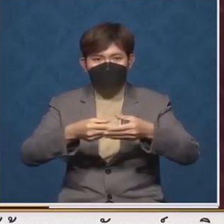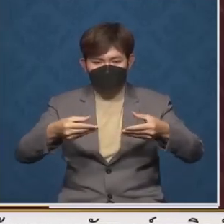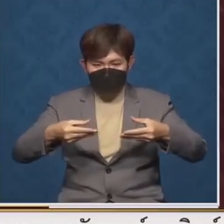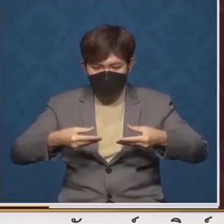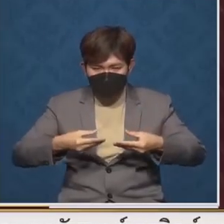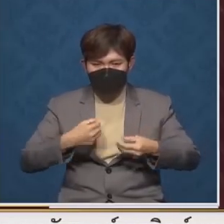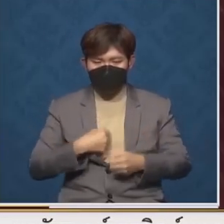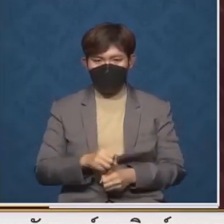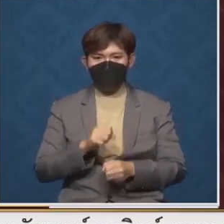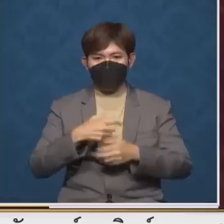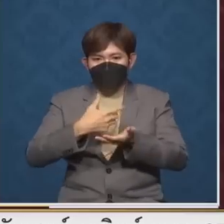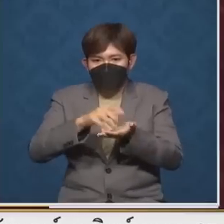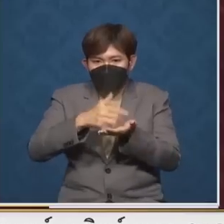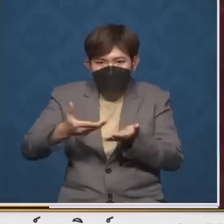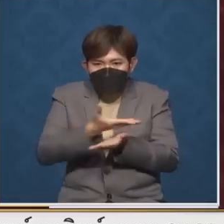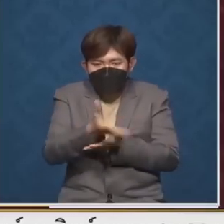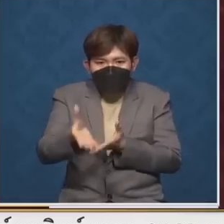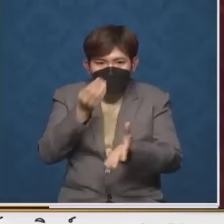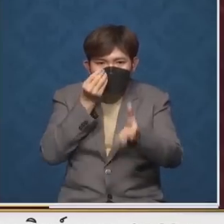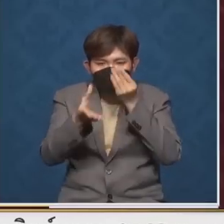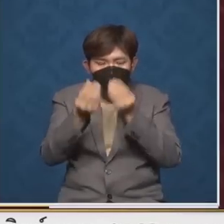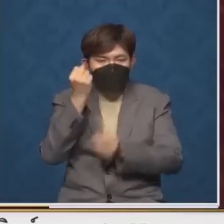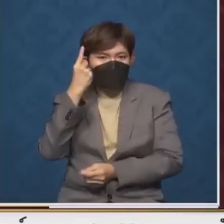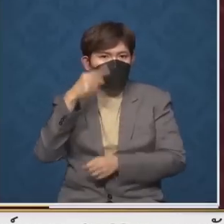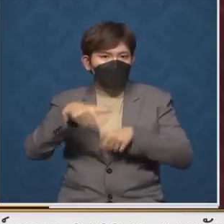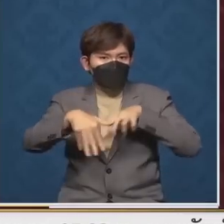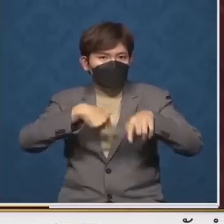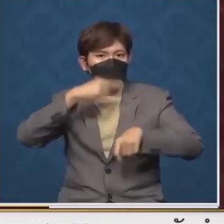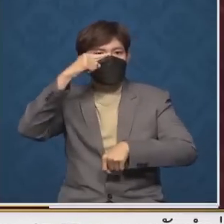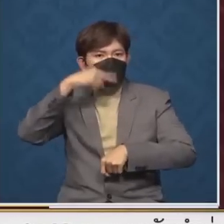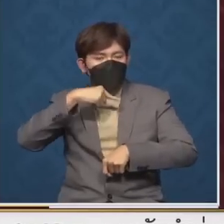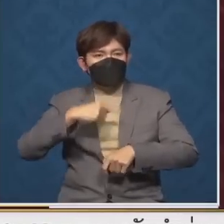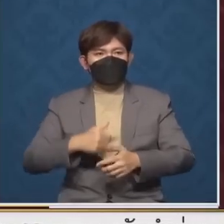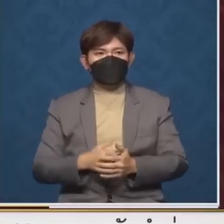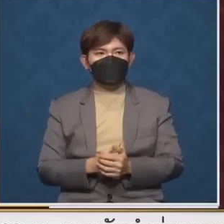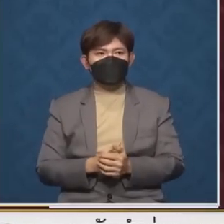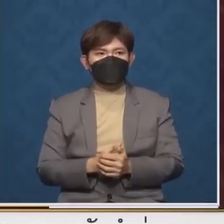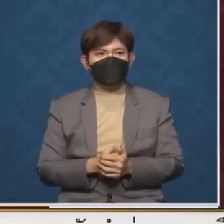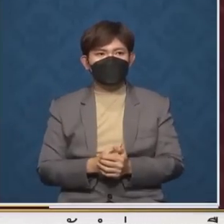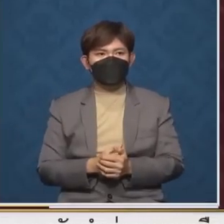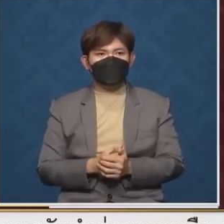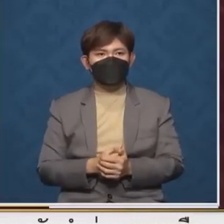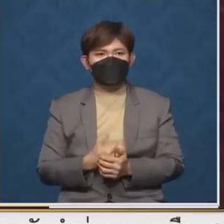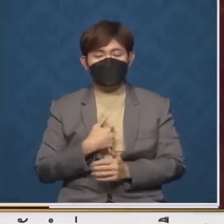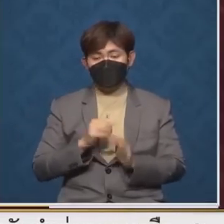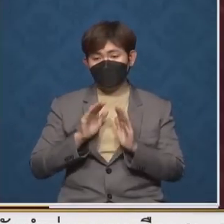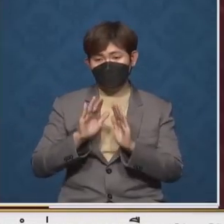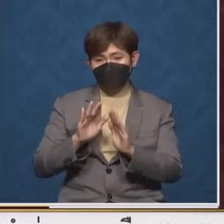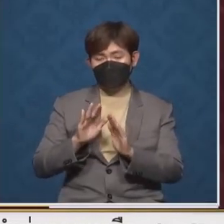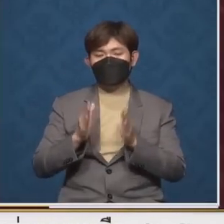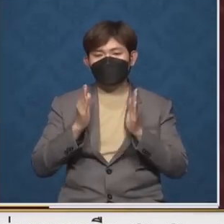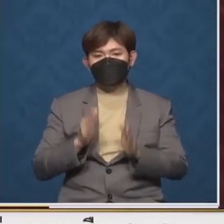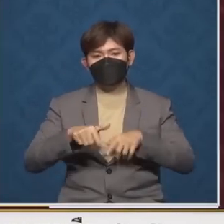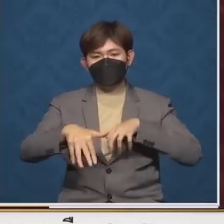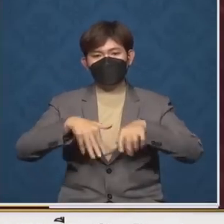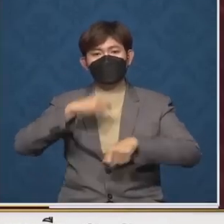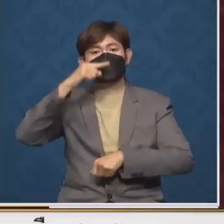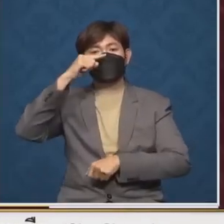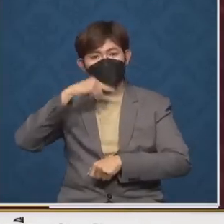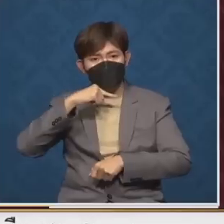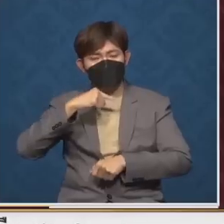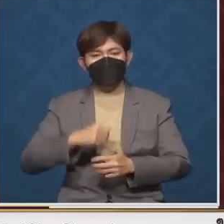ระศประโยคสุท้ายครับ ท rather than transmitผมกราเรียนภารท่ไปยคนไยทั้ประเทศเรา